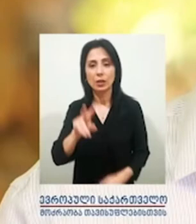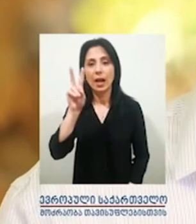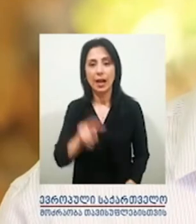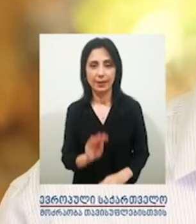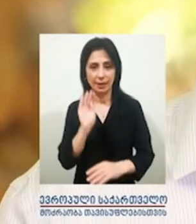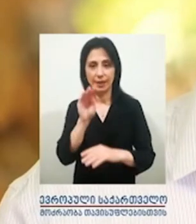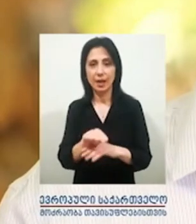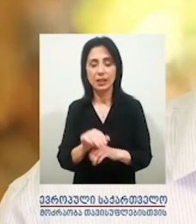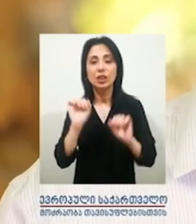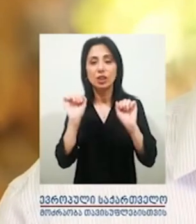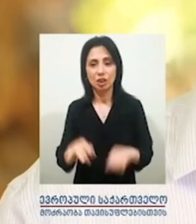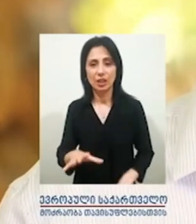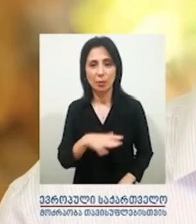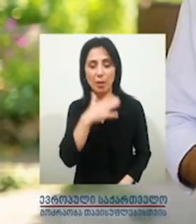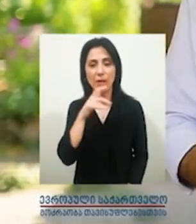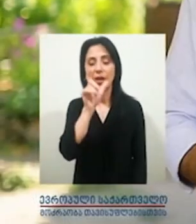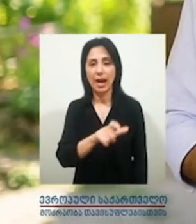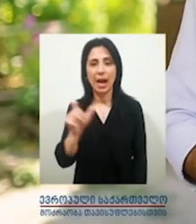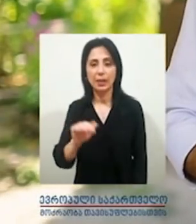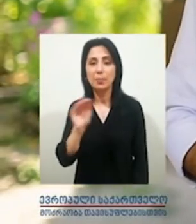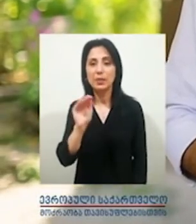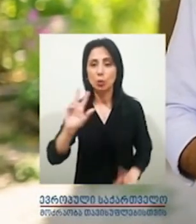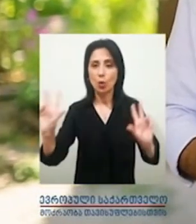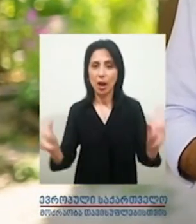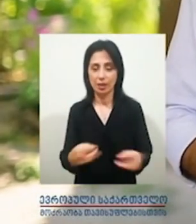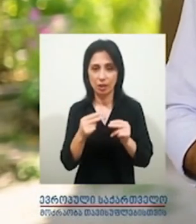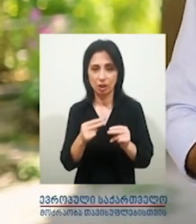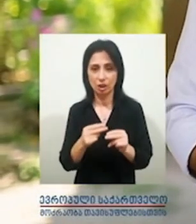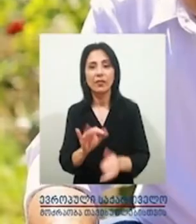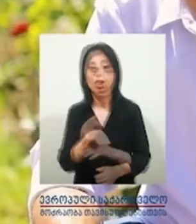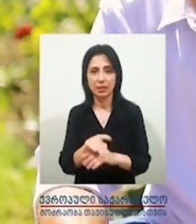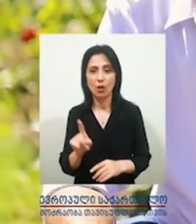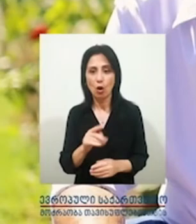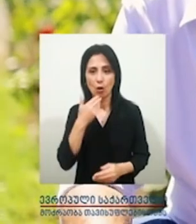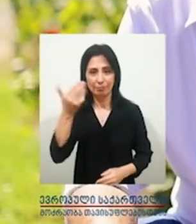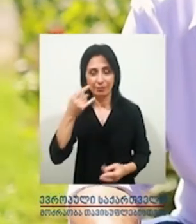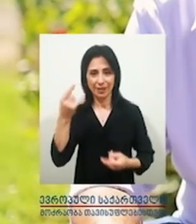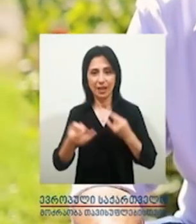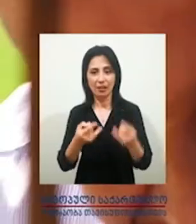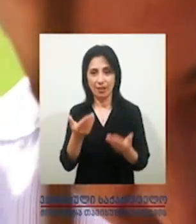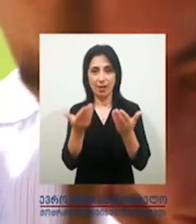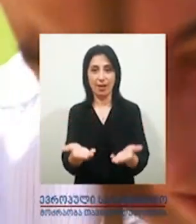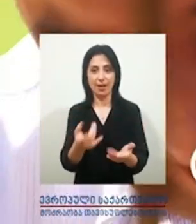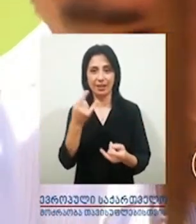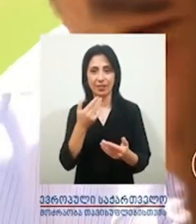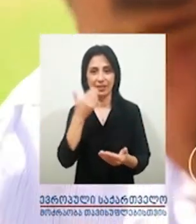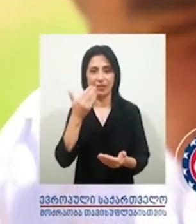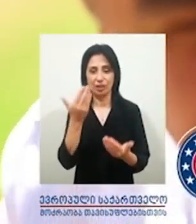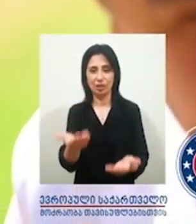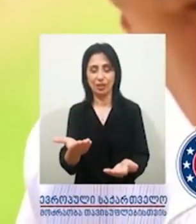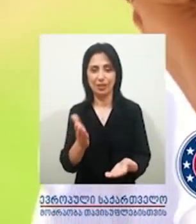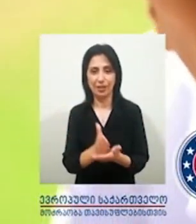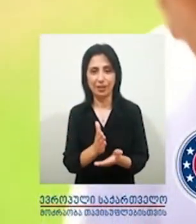პენსიის 50 ლარით გაზდა შეიძლება იყოს ბევრი ადამიანის ფიზიკურად გადარჩენა რო გამოდიხარ ტელევიზორში ე